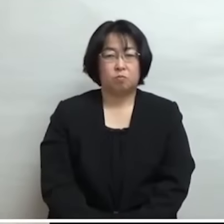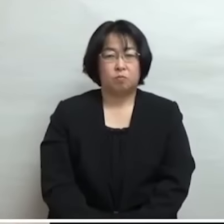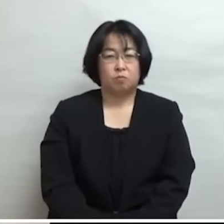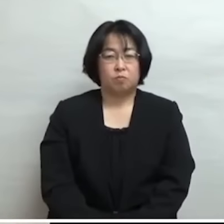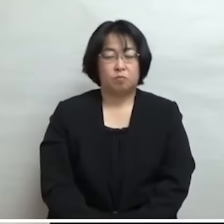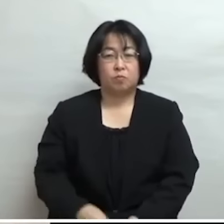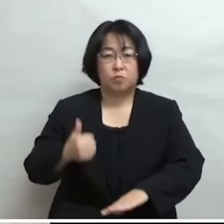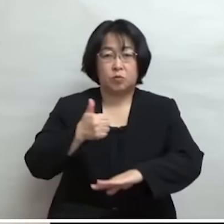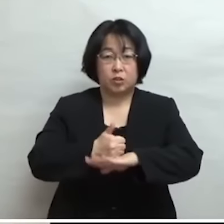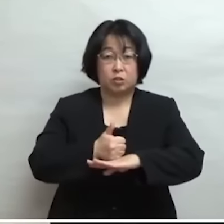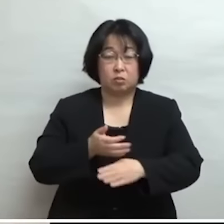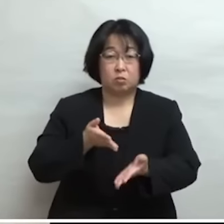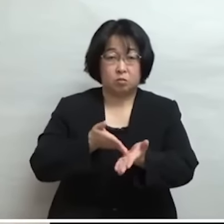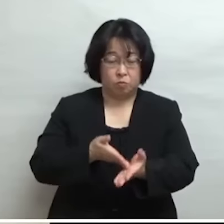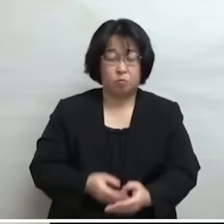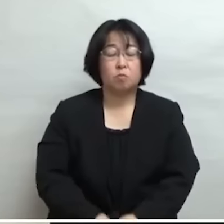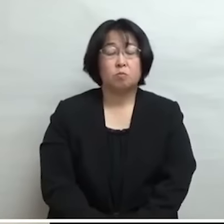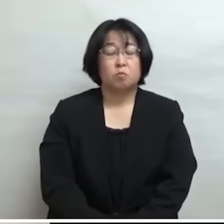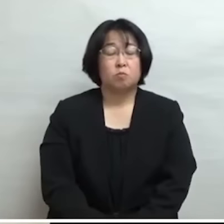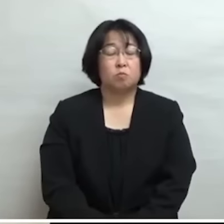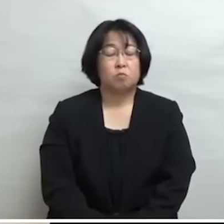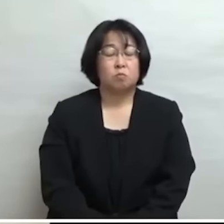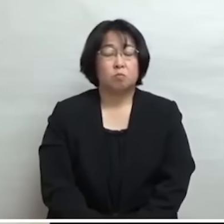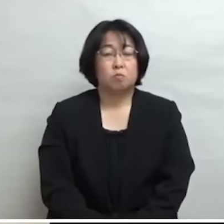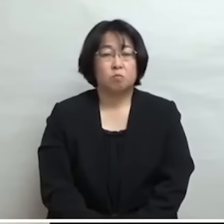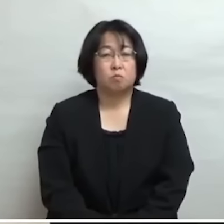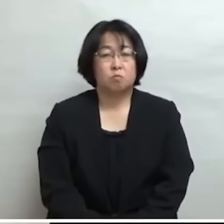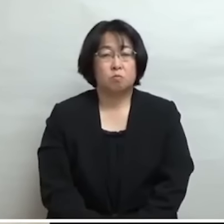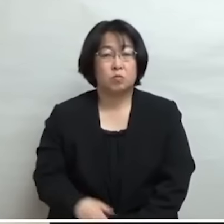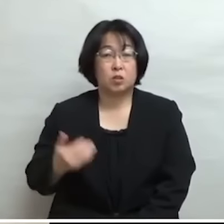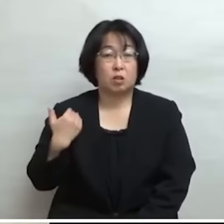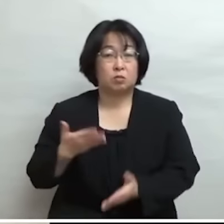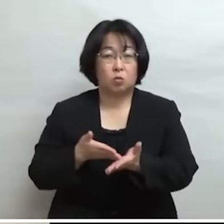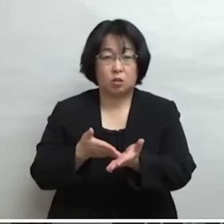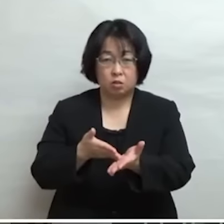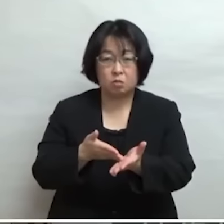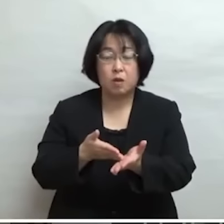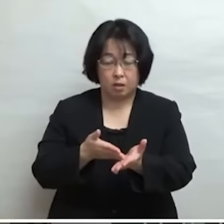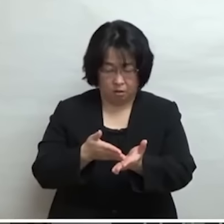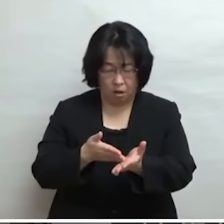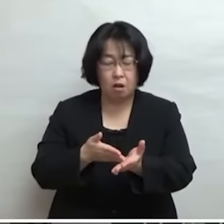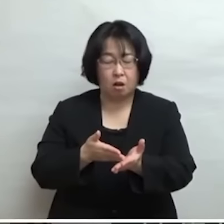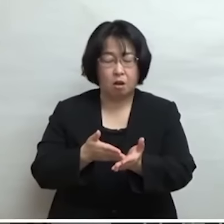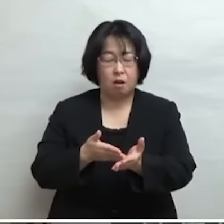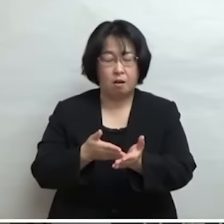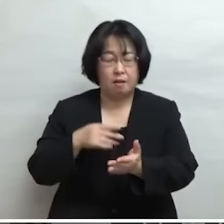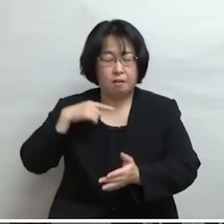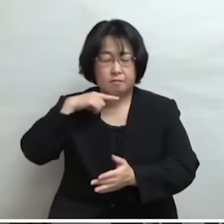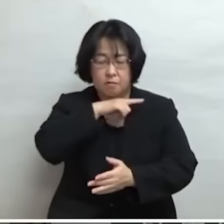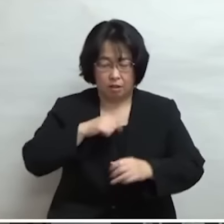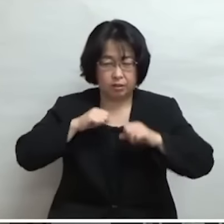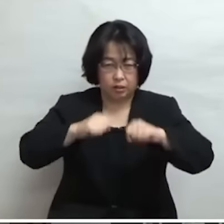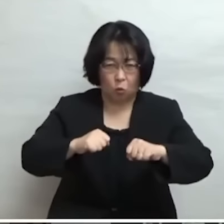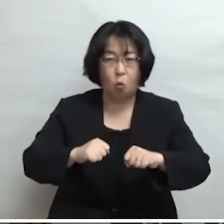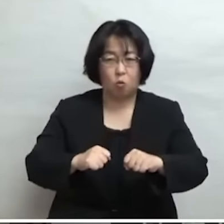ちょっと私のコメント、まあ、今のが本当に何て言うんでしょうか、この代執行を決意した背景なんですけども、